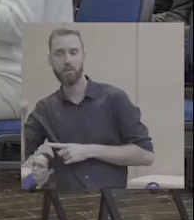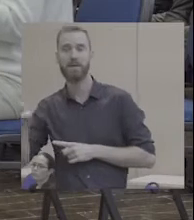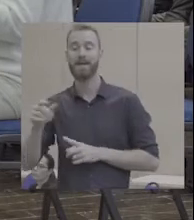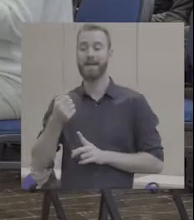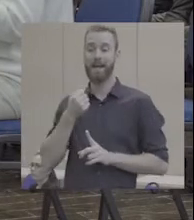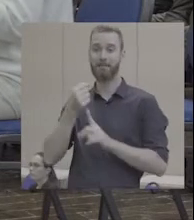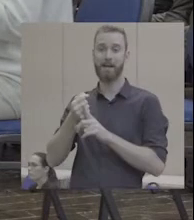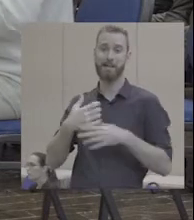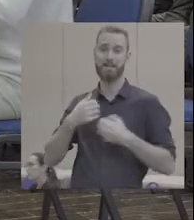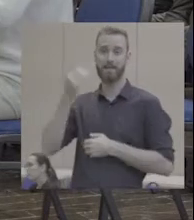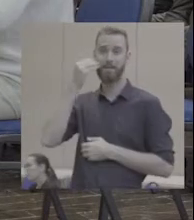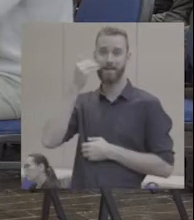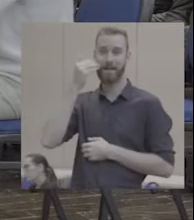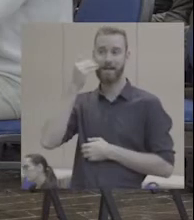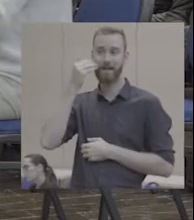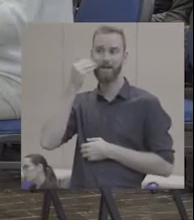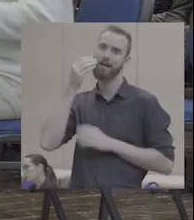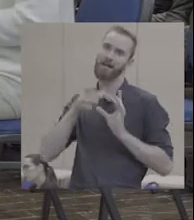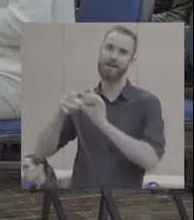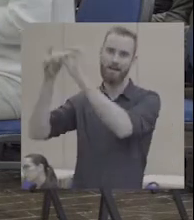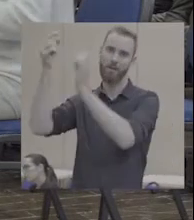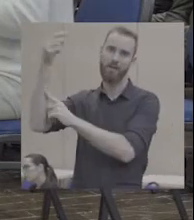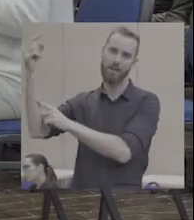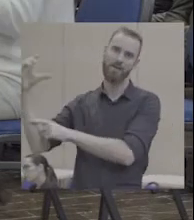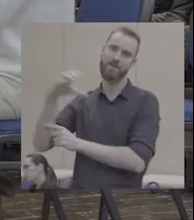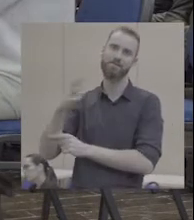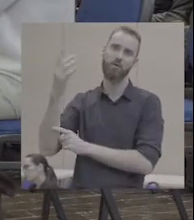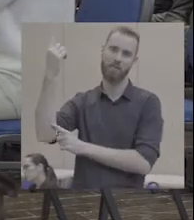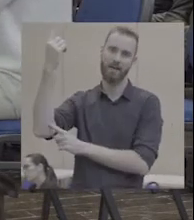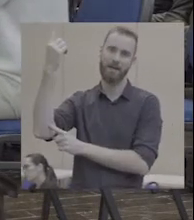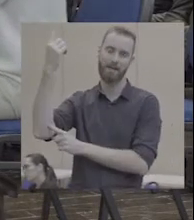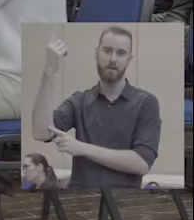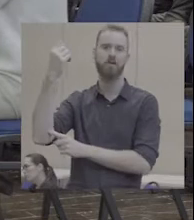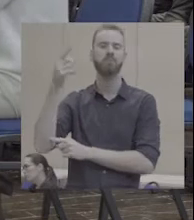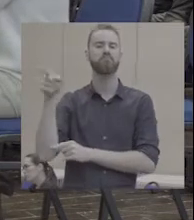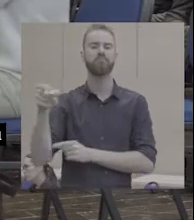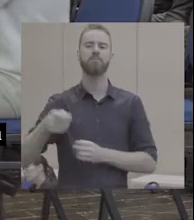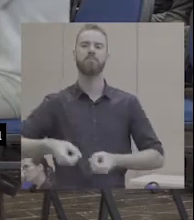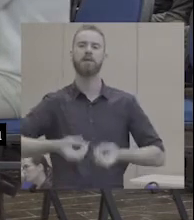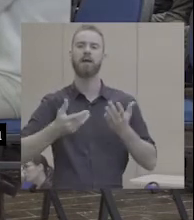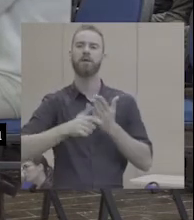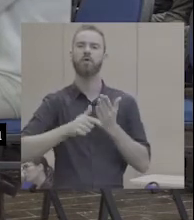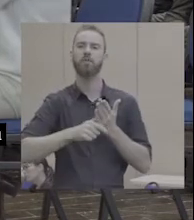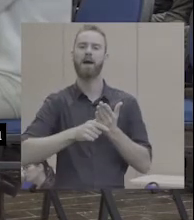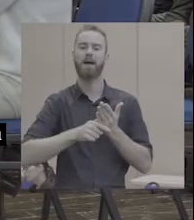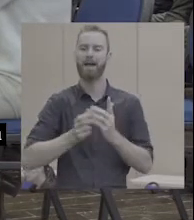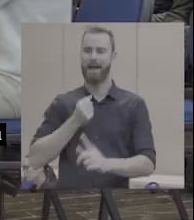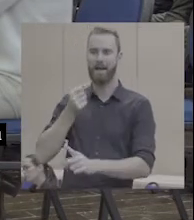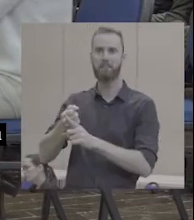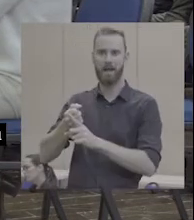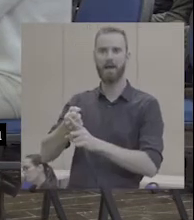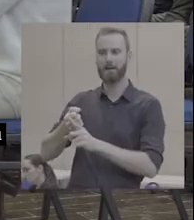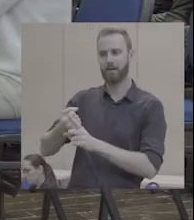santé mentale a un impact sur le financement global du gouvernement. Puis je crois que vous aviez fait des documents en disant quel est l'impact